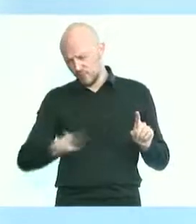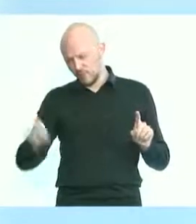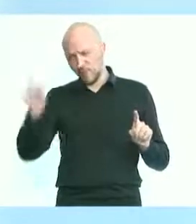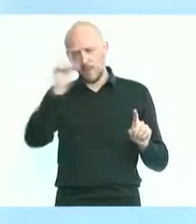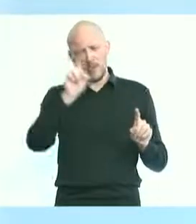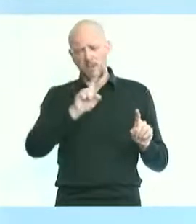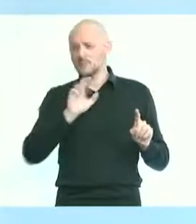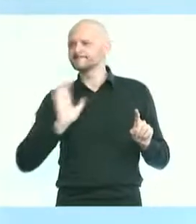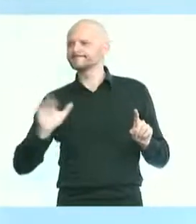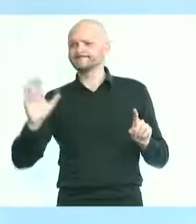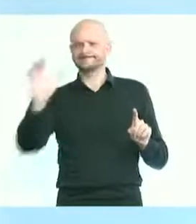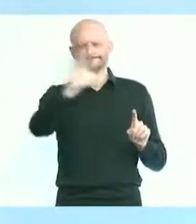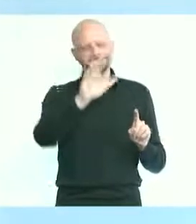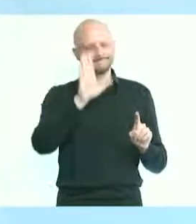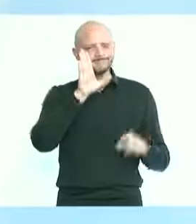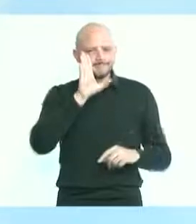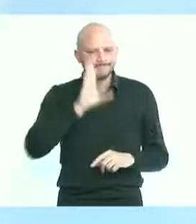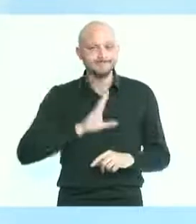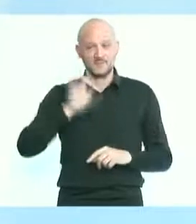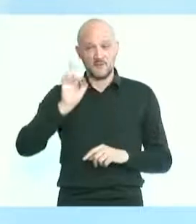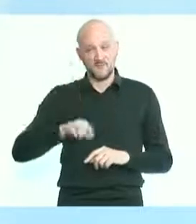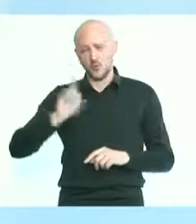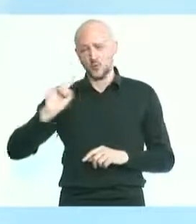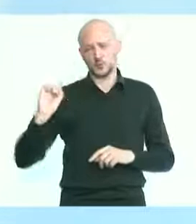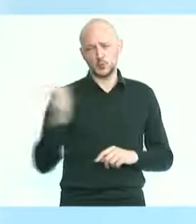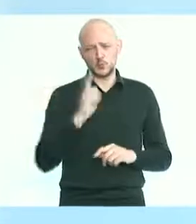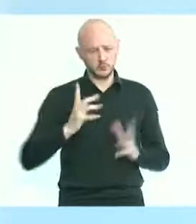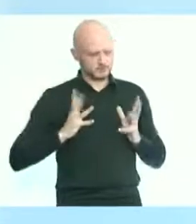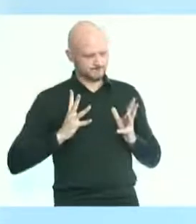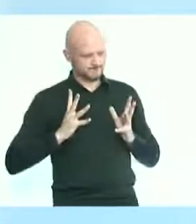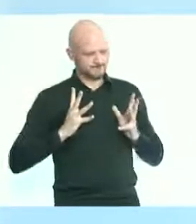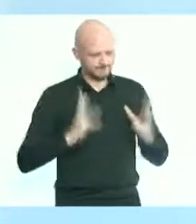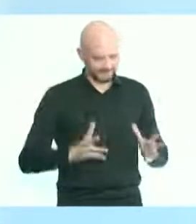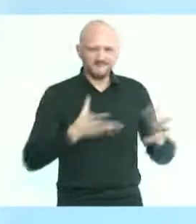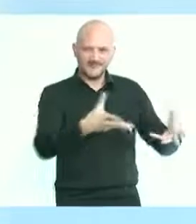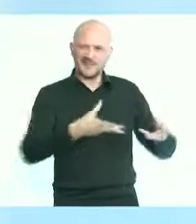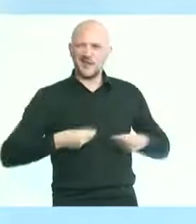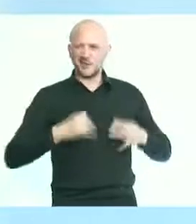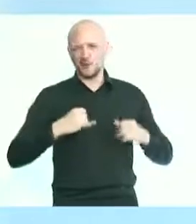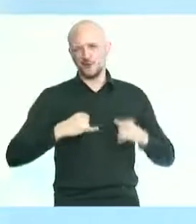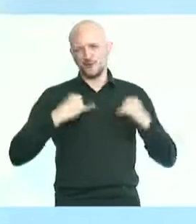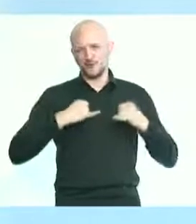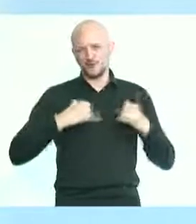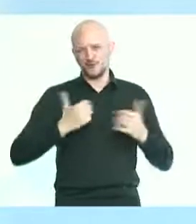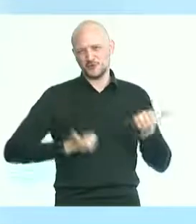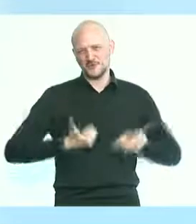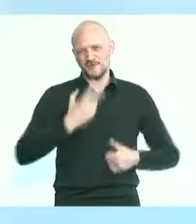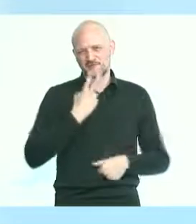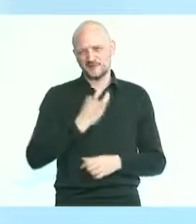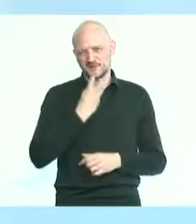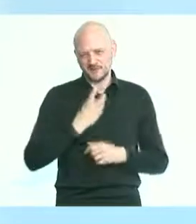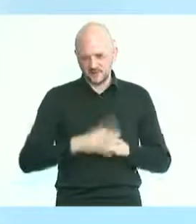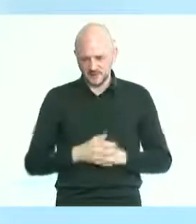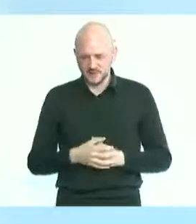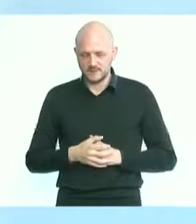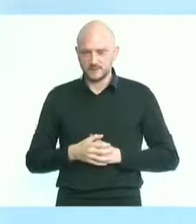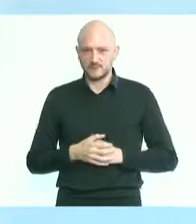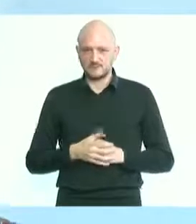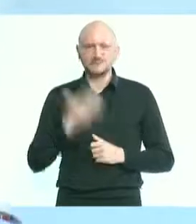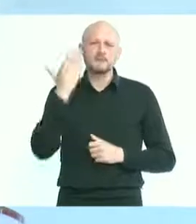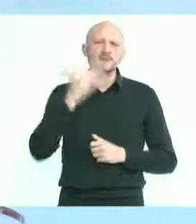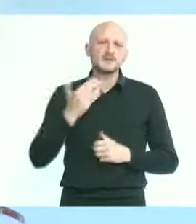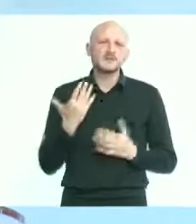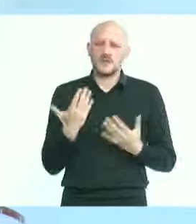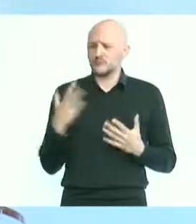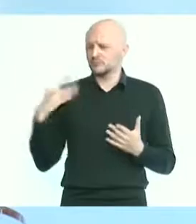jeunes et à entrer dans cette démarche gagnante pour tous. Vous le savez, la France entière se prépare dans la perspective de l'accueil des Jeux olympiques et